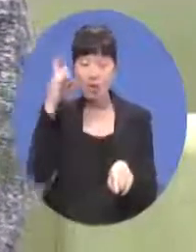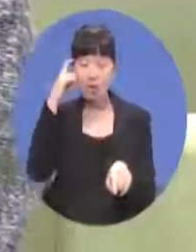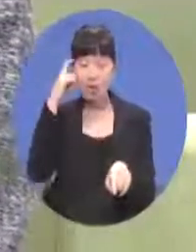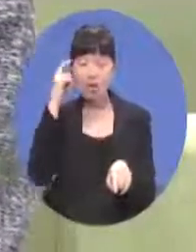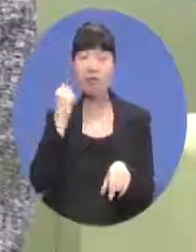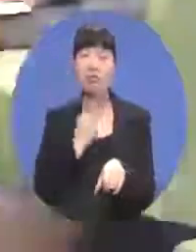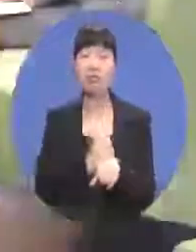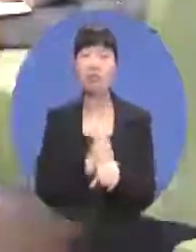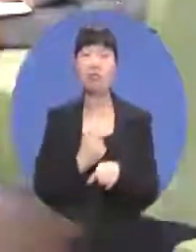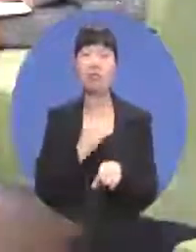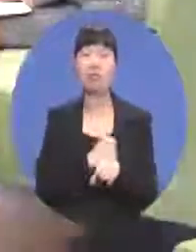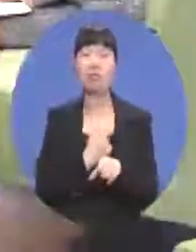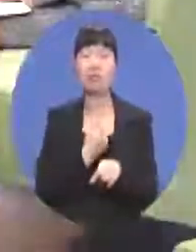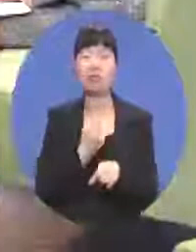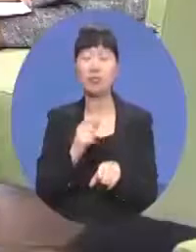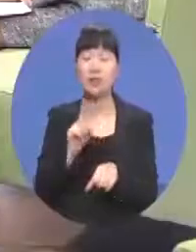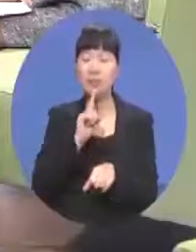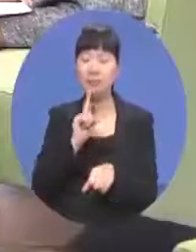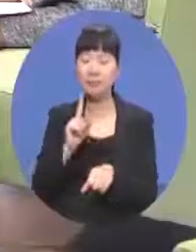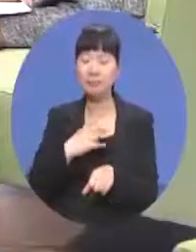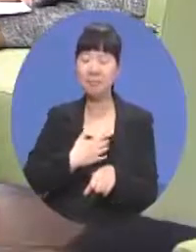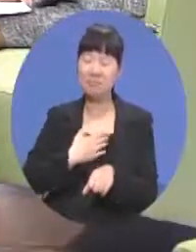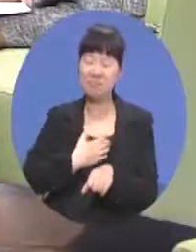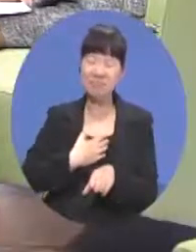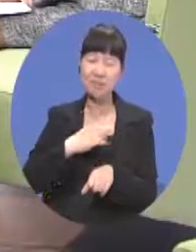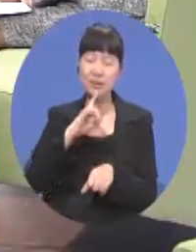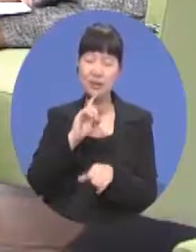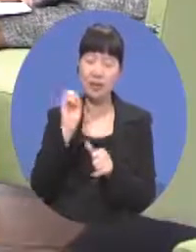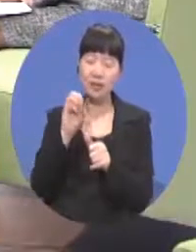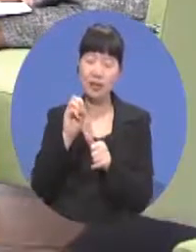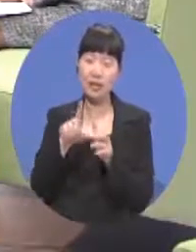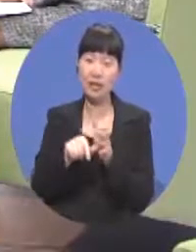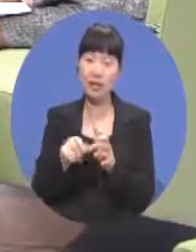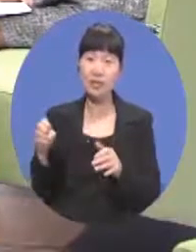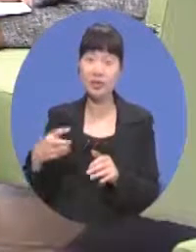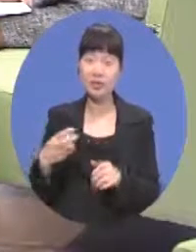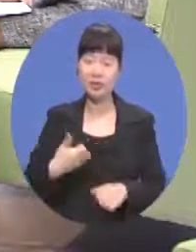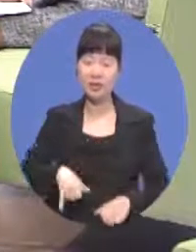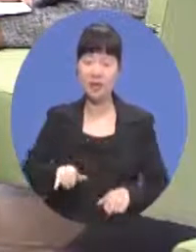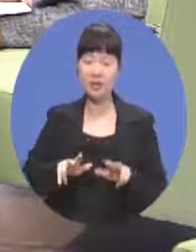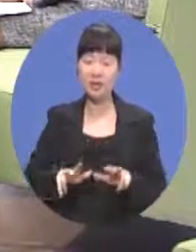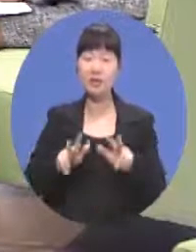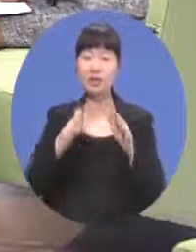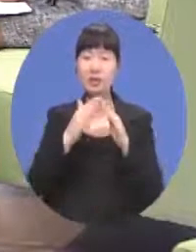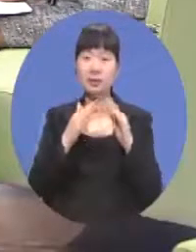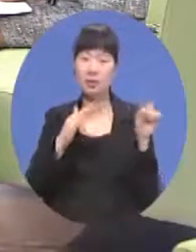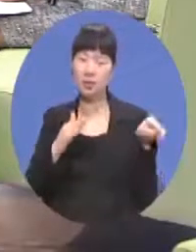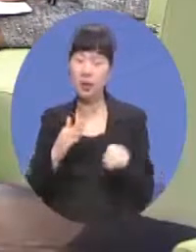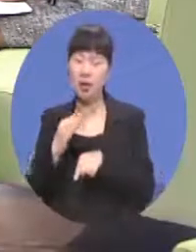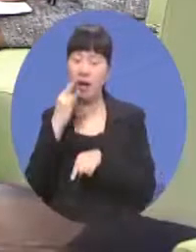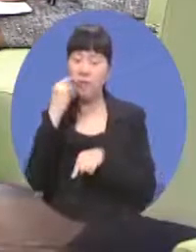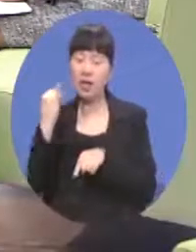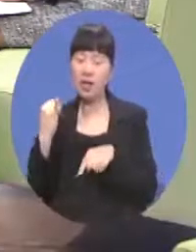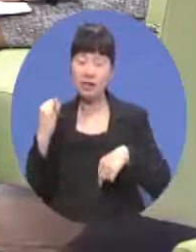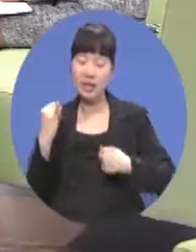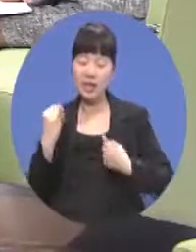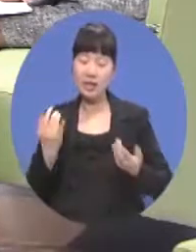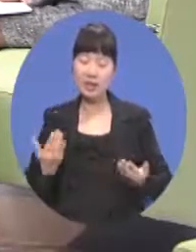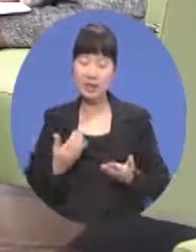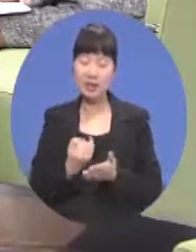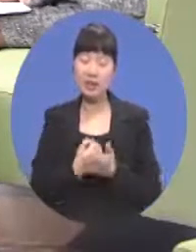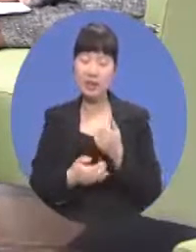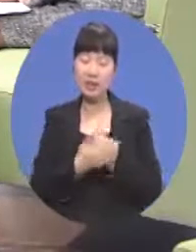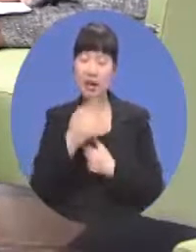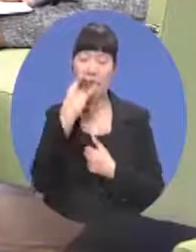보다라고 생각을 해요. 아이가 뭔가 이제 속상한 일을 이렇게 얘기를 했을 때 혹은 뭐 아이가 집에 와서 엄마가 좀 자기를 좀 서운하게 해서 이